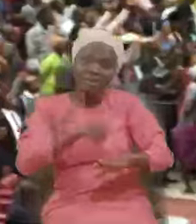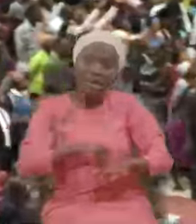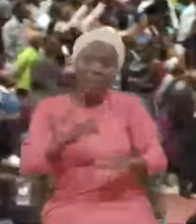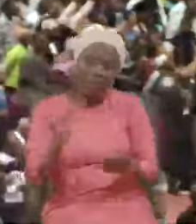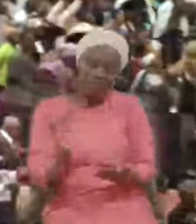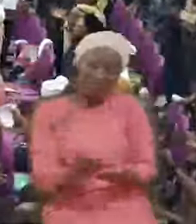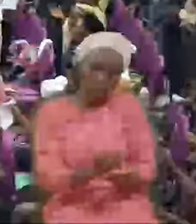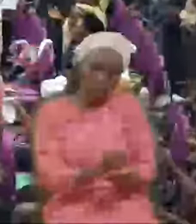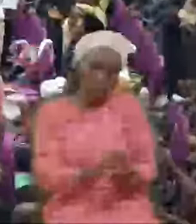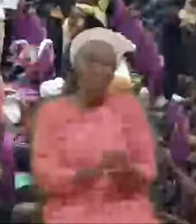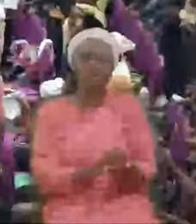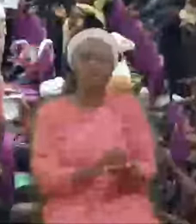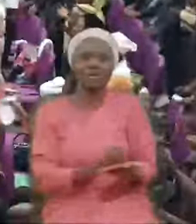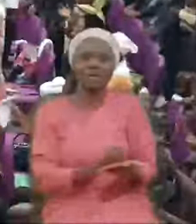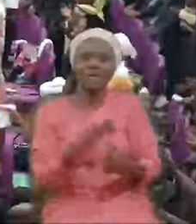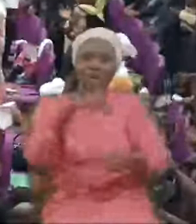soirée de miracles.